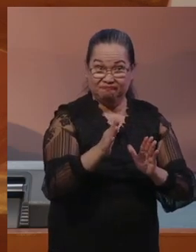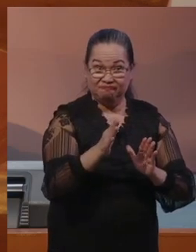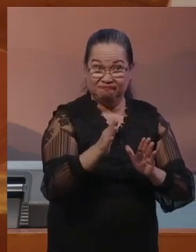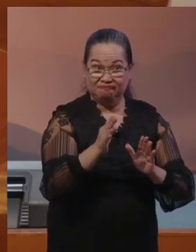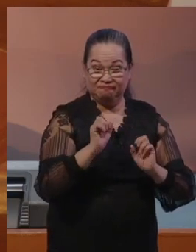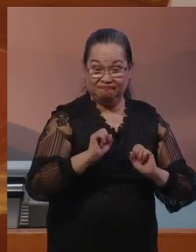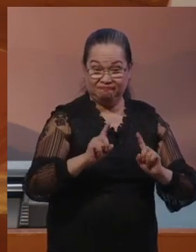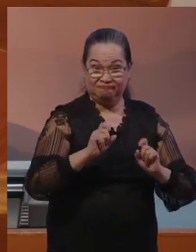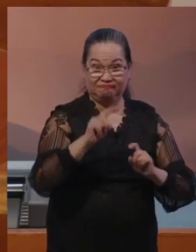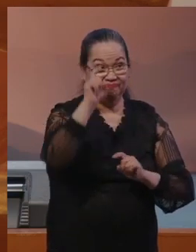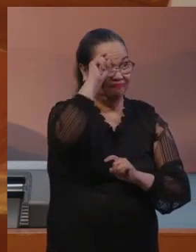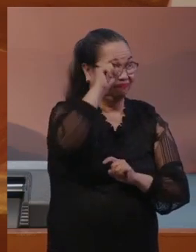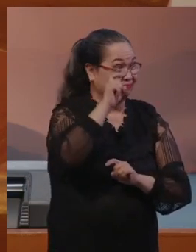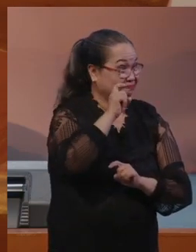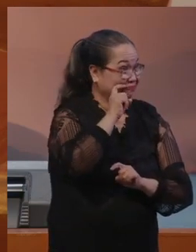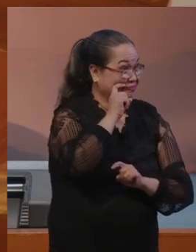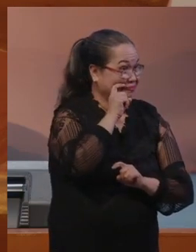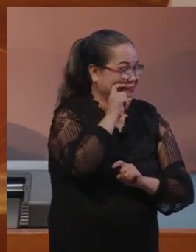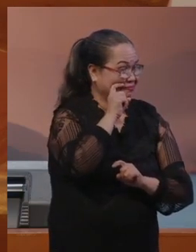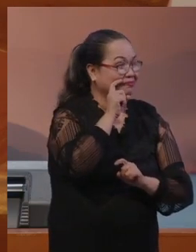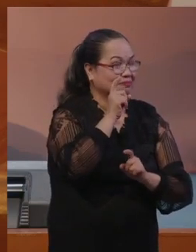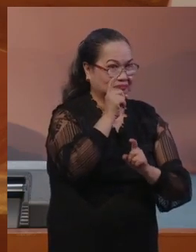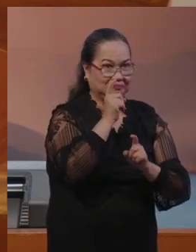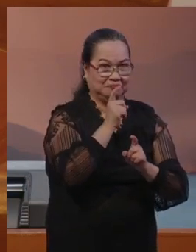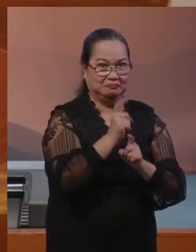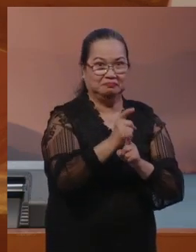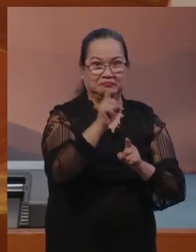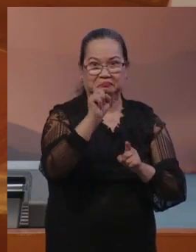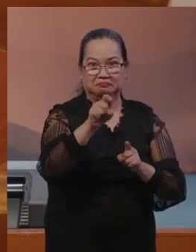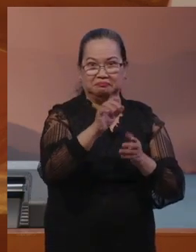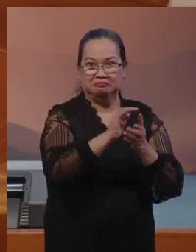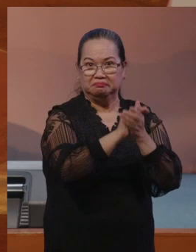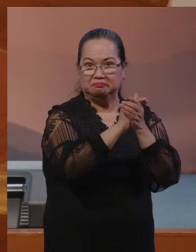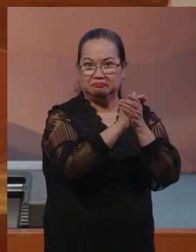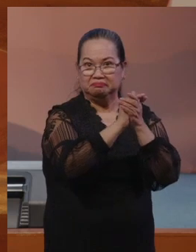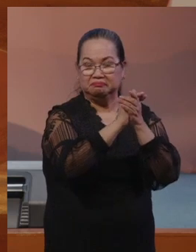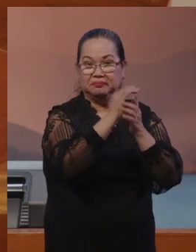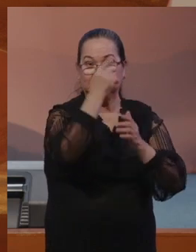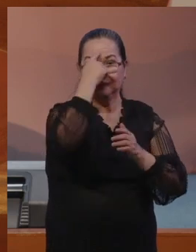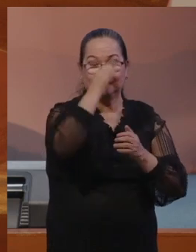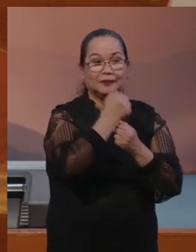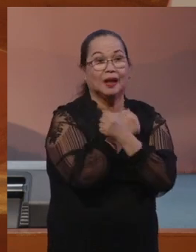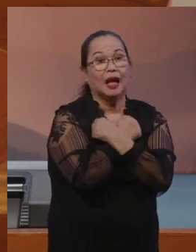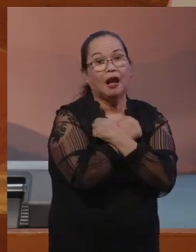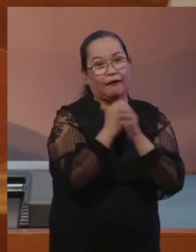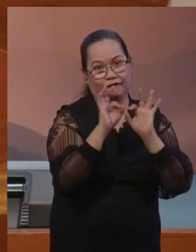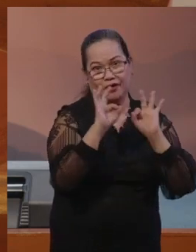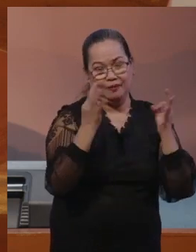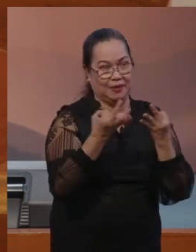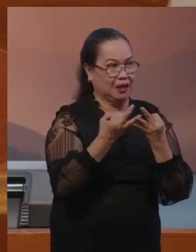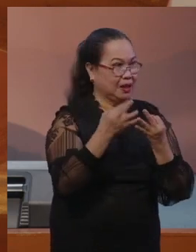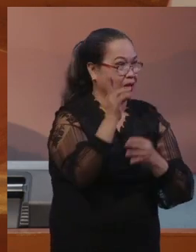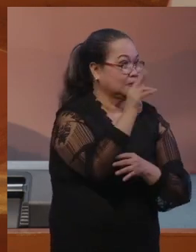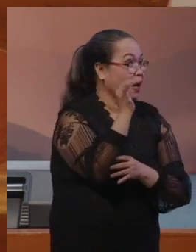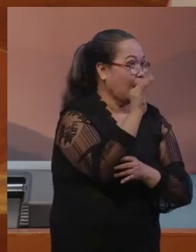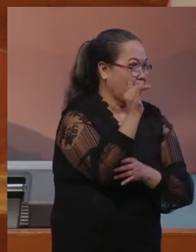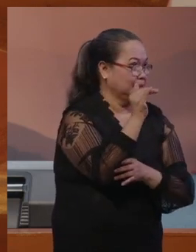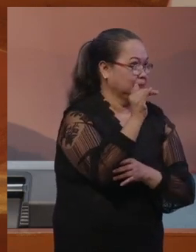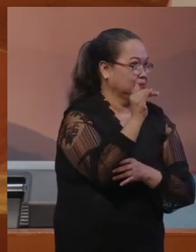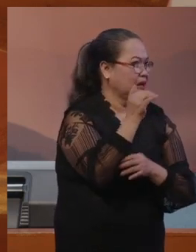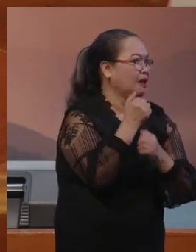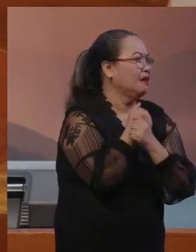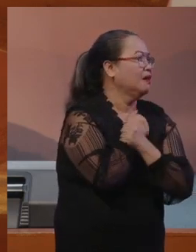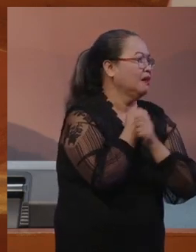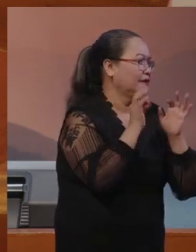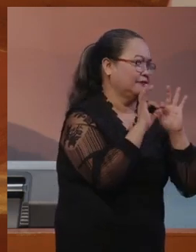No? Nararapat lang na bigyang pugay ang kanyang pagmamahal sa kanyang pamilya at kanyang